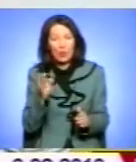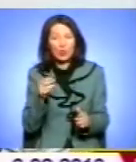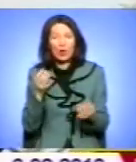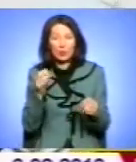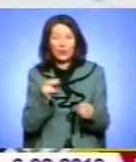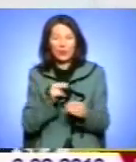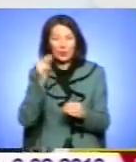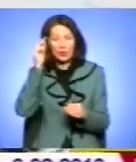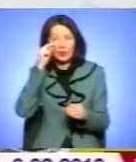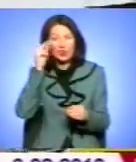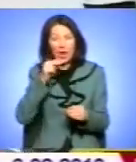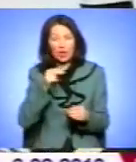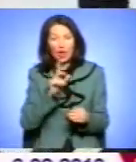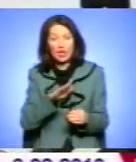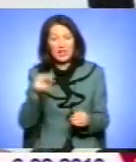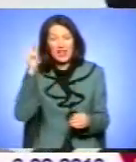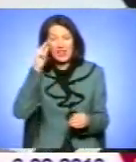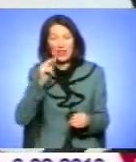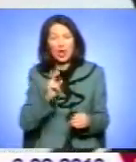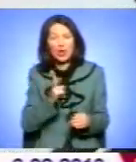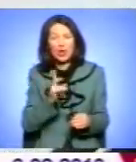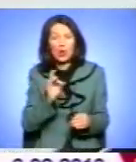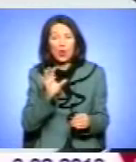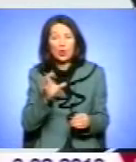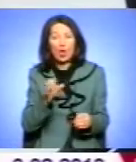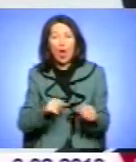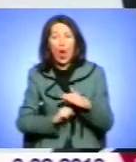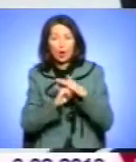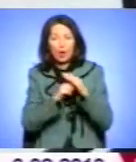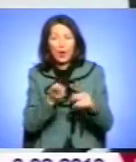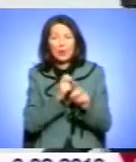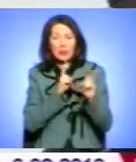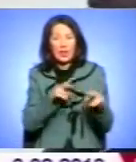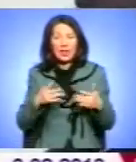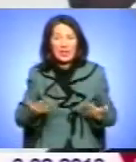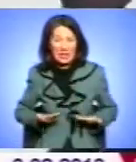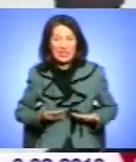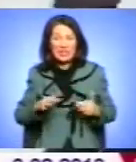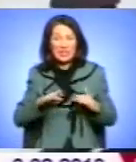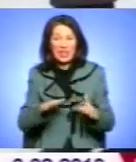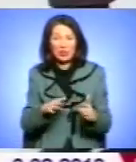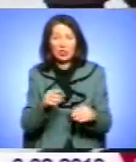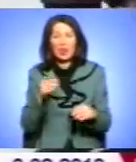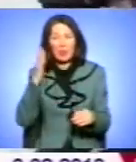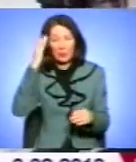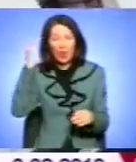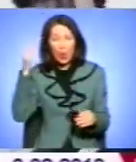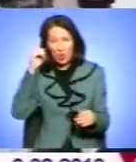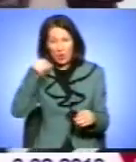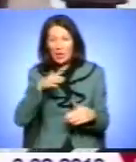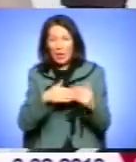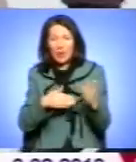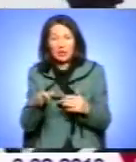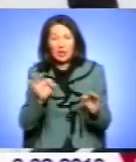повчально. Діти вивчають курс основи безпеки життєдіяльності. Вони теорію знають, а на практиці ще їм не доводилося